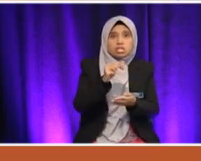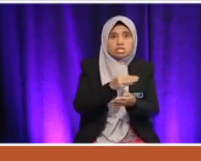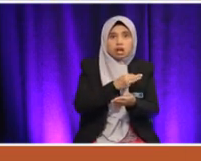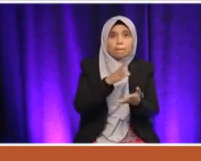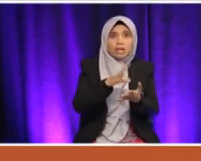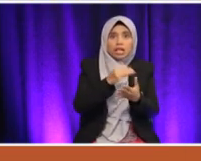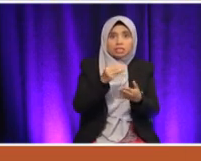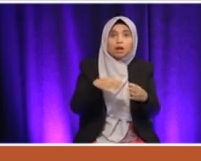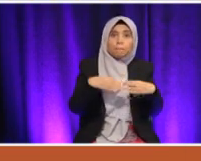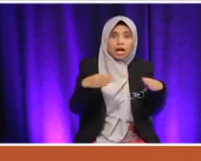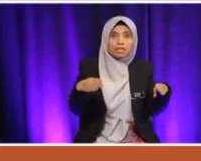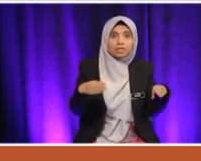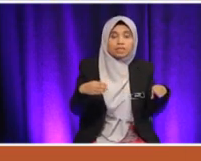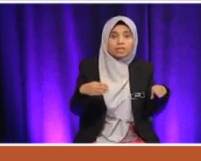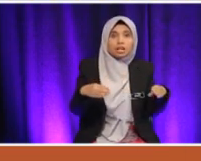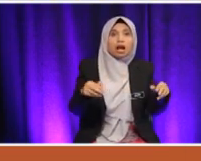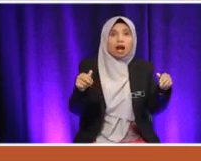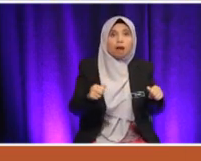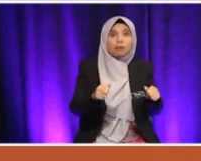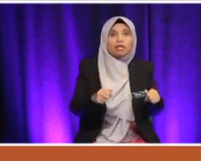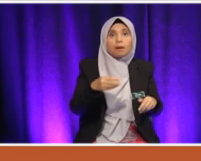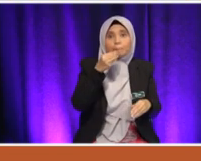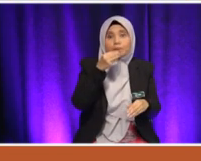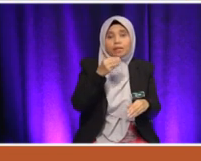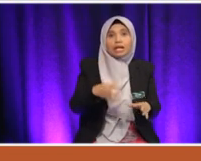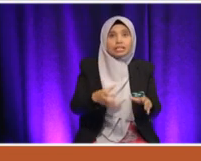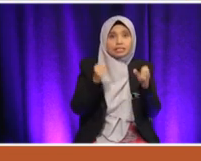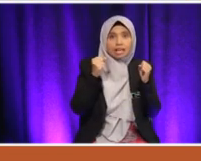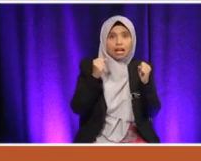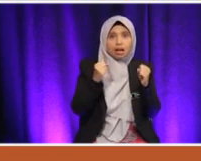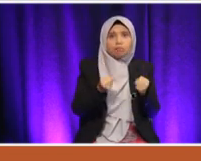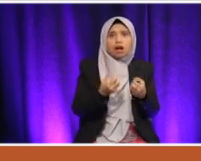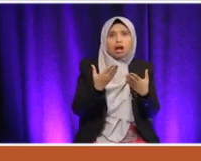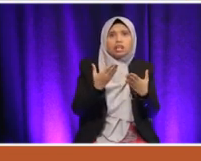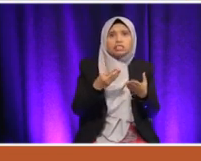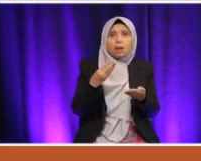Oke kemudian mengamalkan pemakaian yang punya banyak